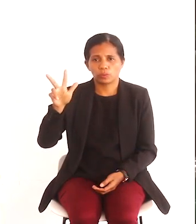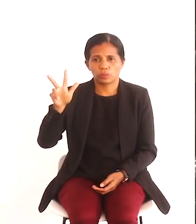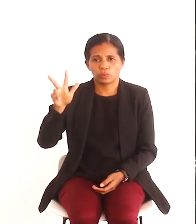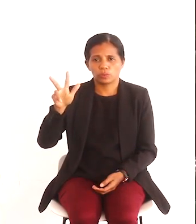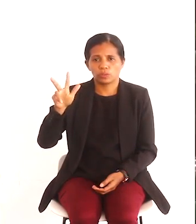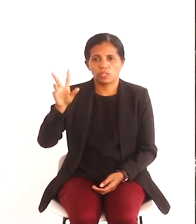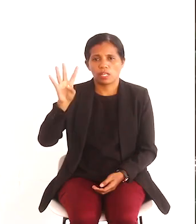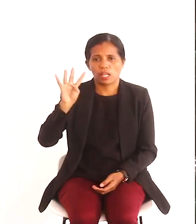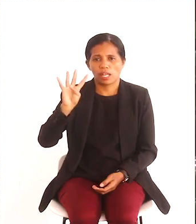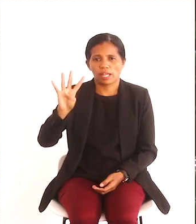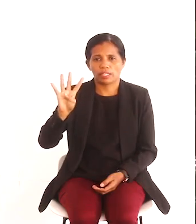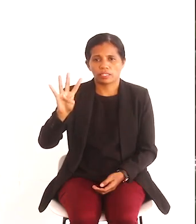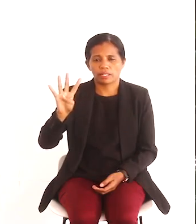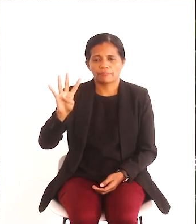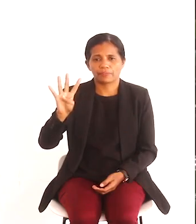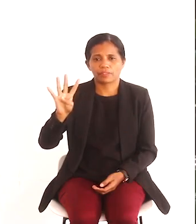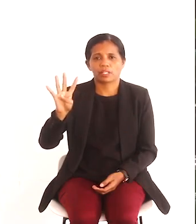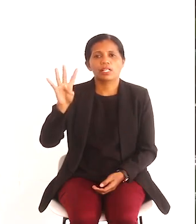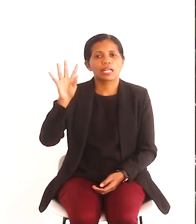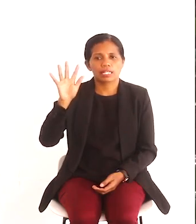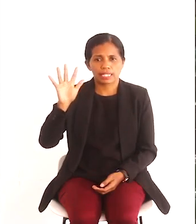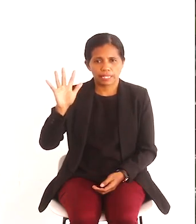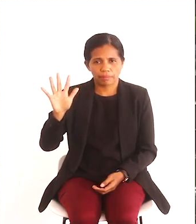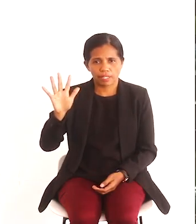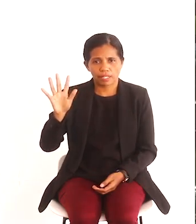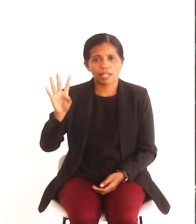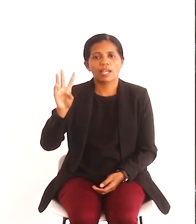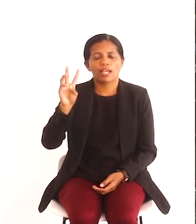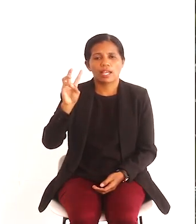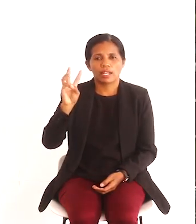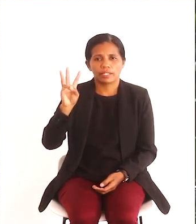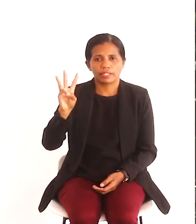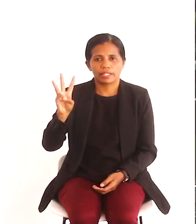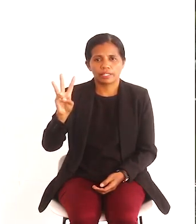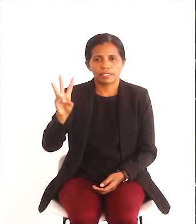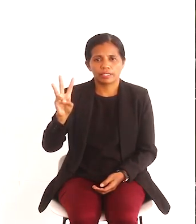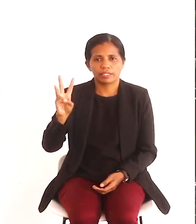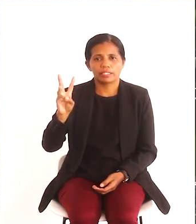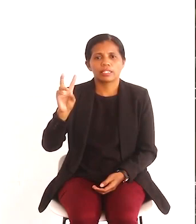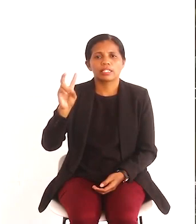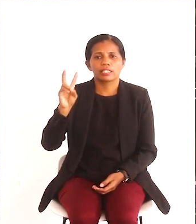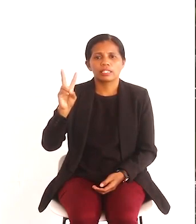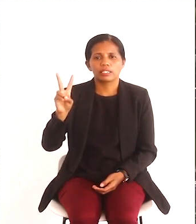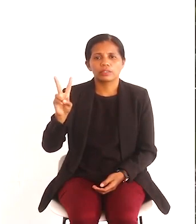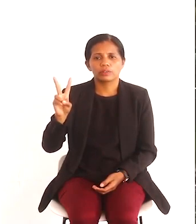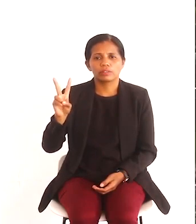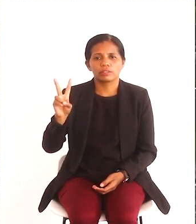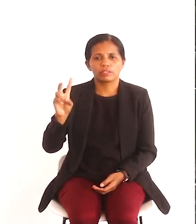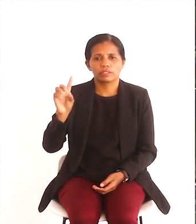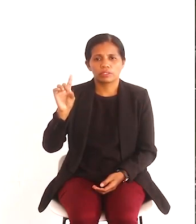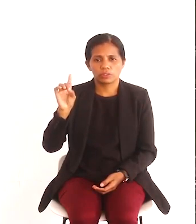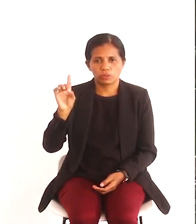Tolu, hat, lima, neng, hitu,